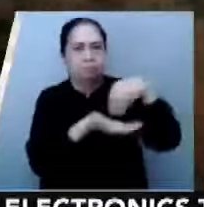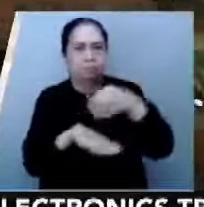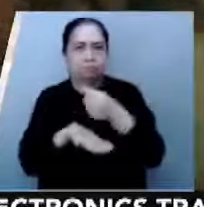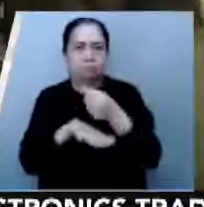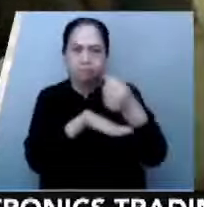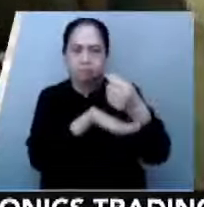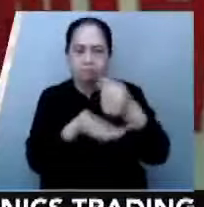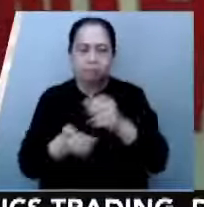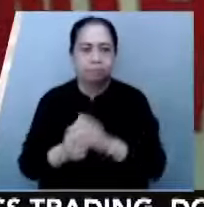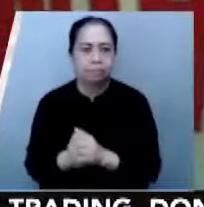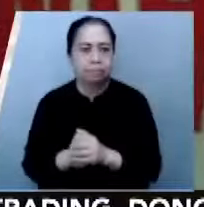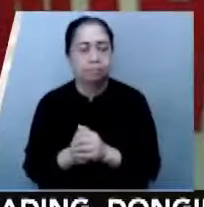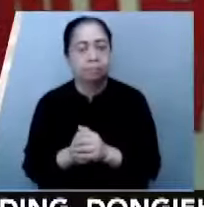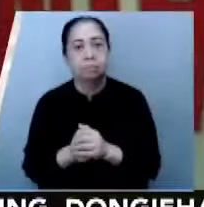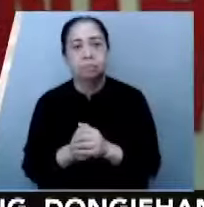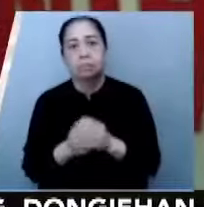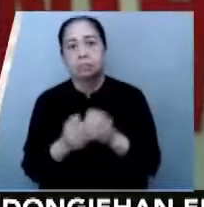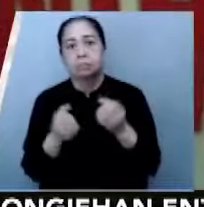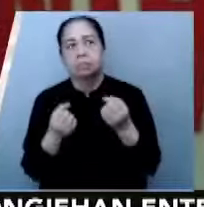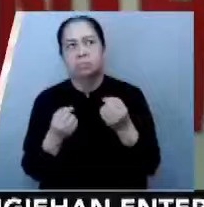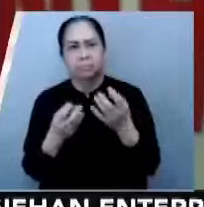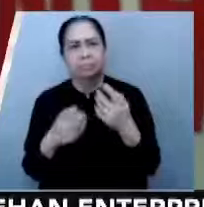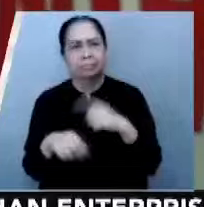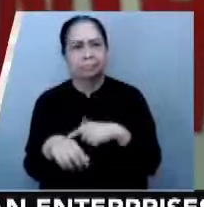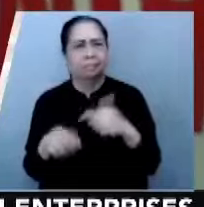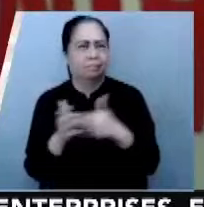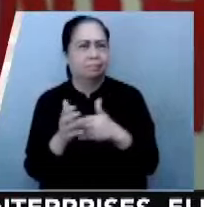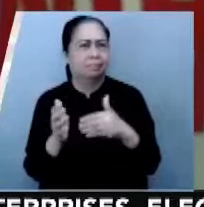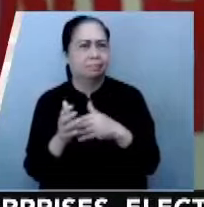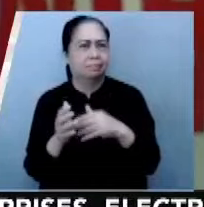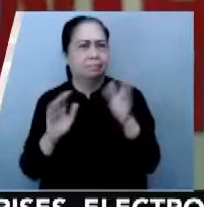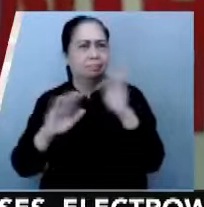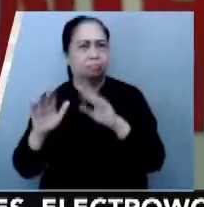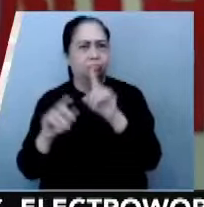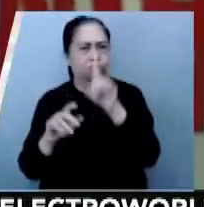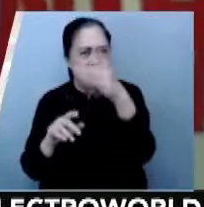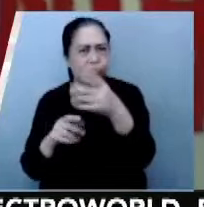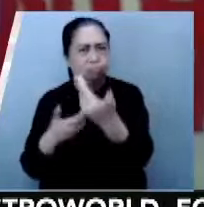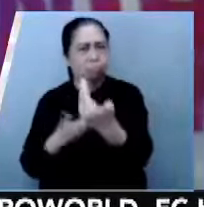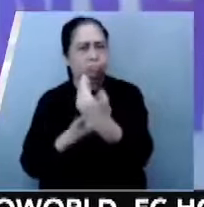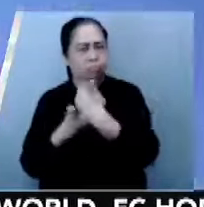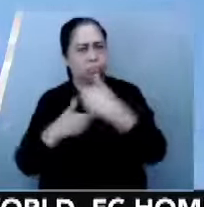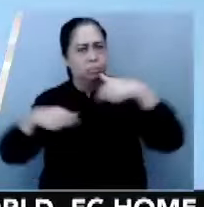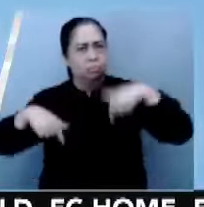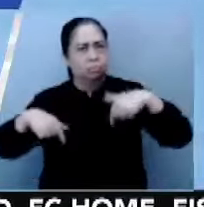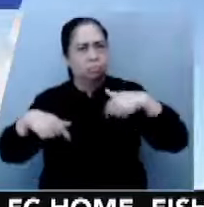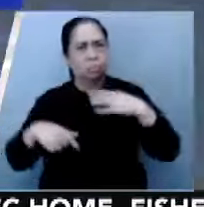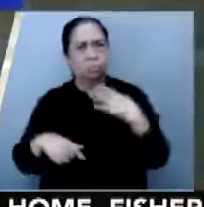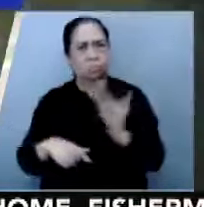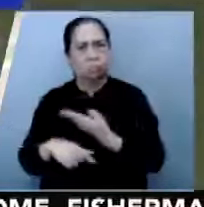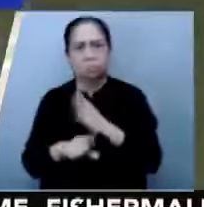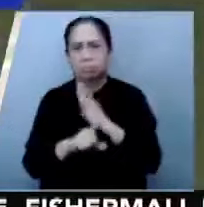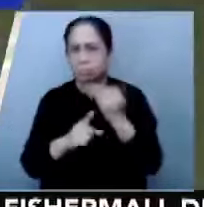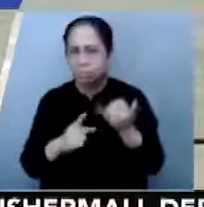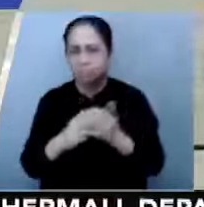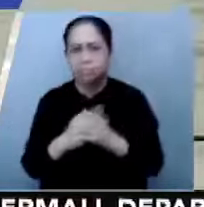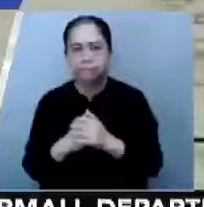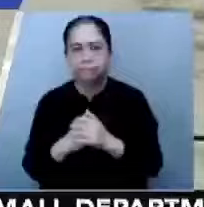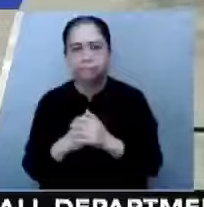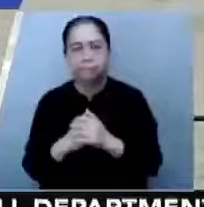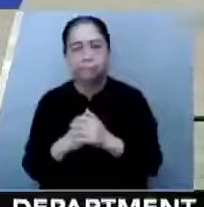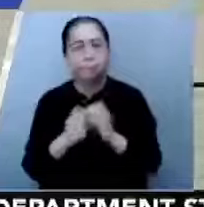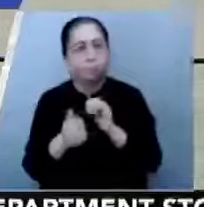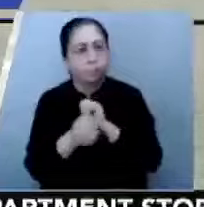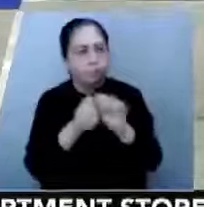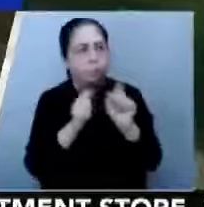na ganito ang problema namin, kayo lang nakarating dito sa bayan namin, sa barangay namin. Tinawid din natin ang malawak